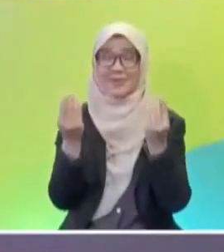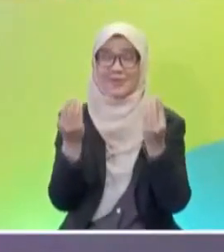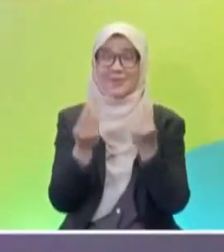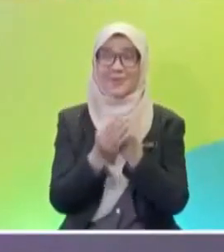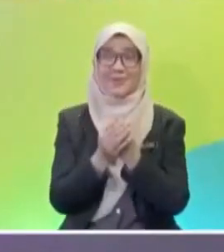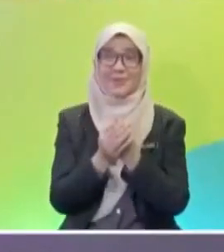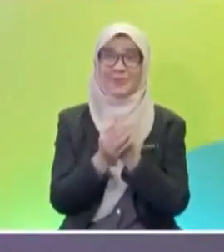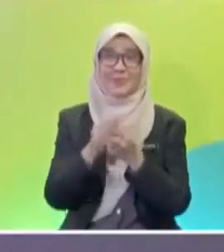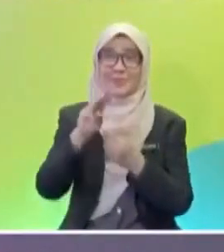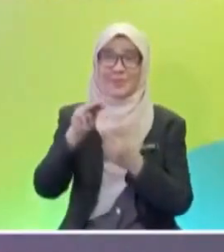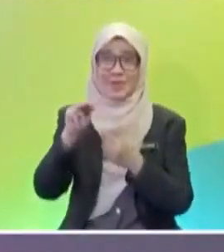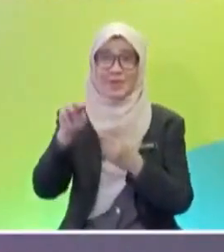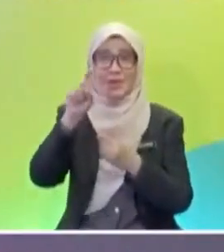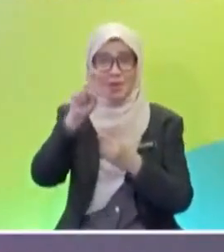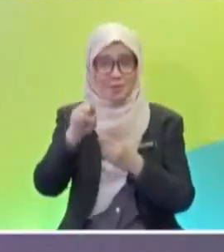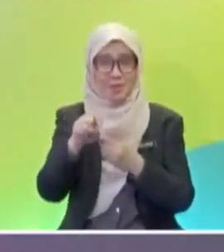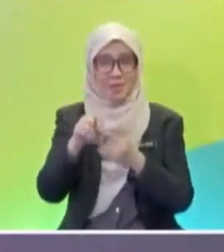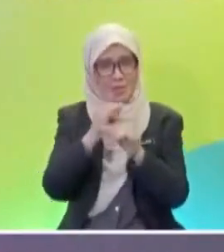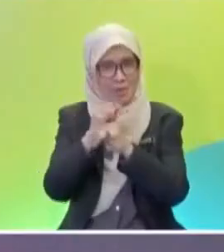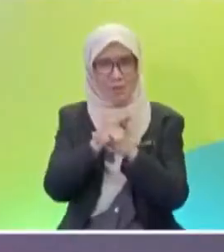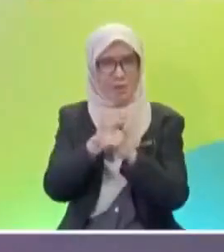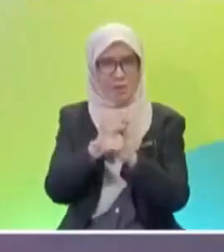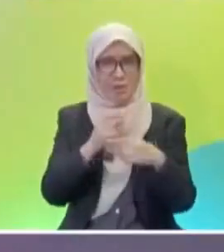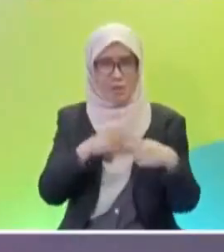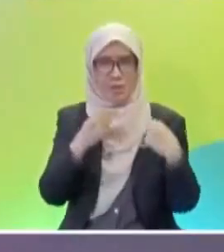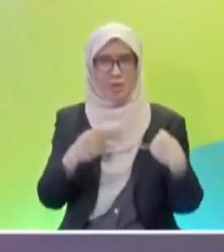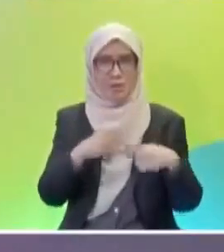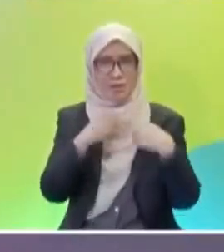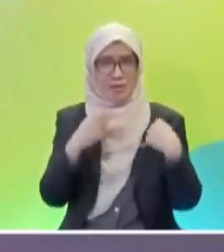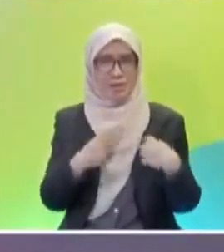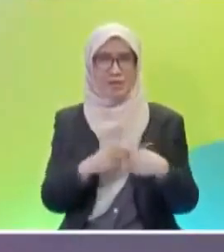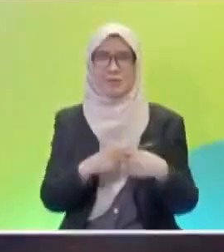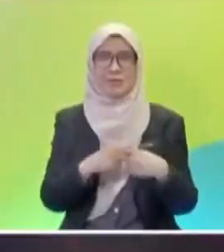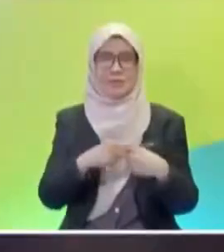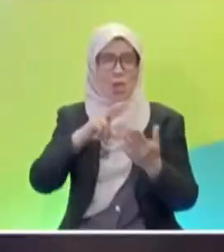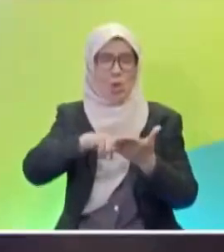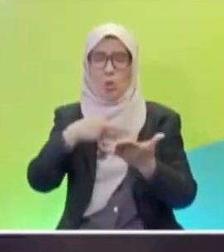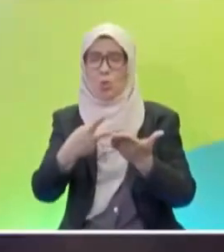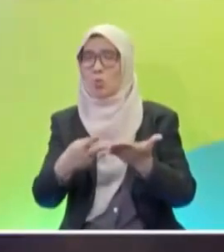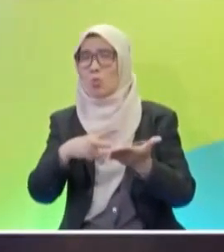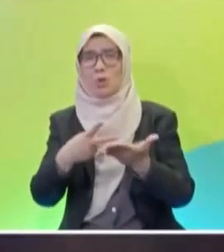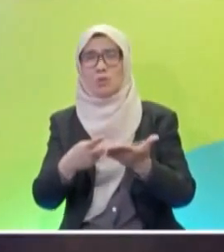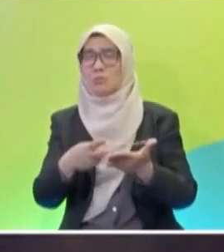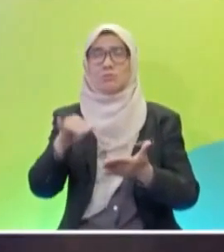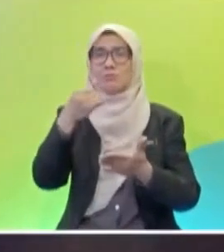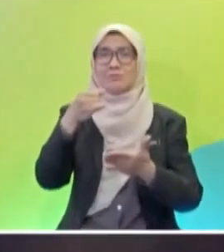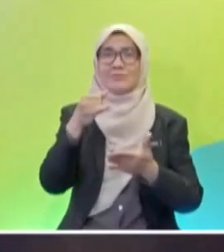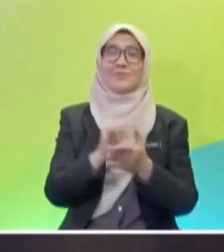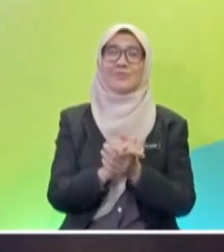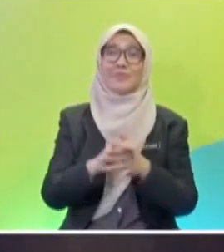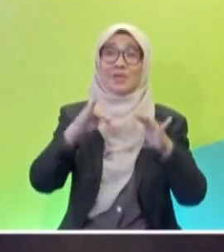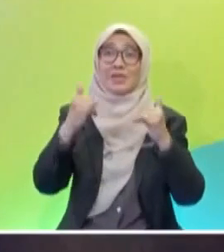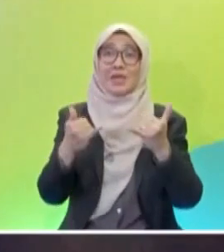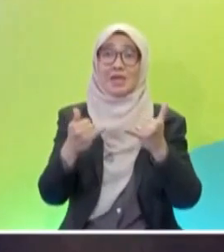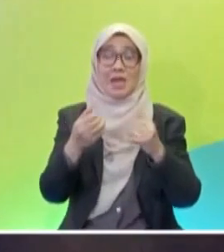jaga-jaga Janganlah ketupat sih di kamar mandi Hah berasa gitu Iya betul terus seterusnya kita ambil